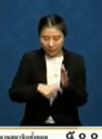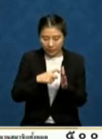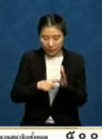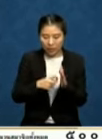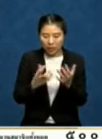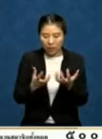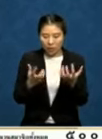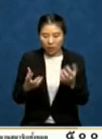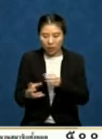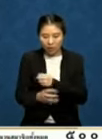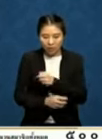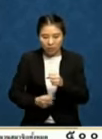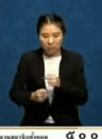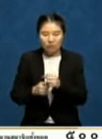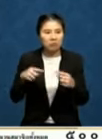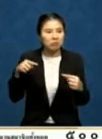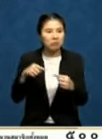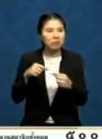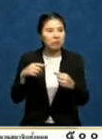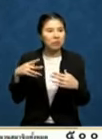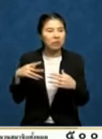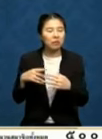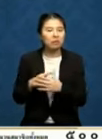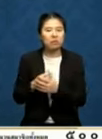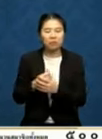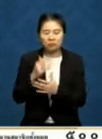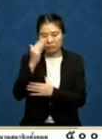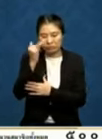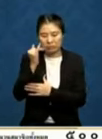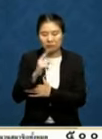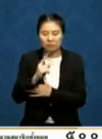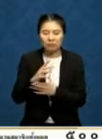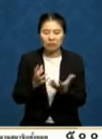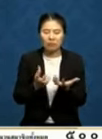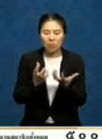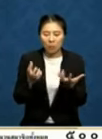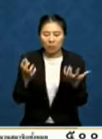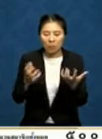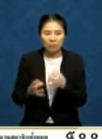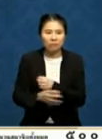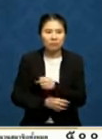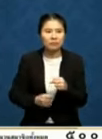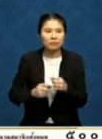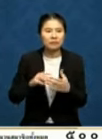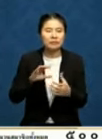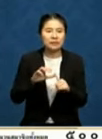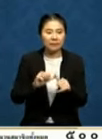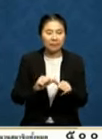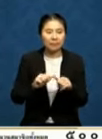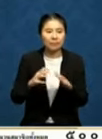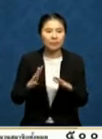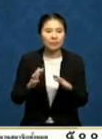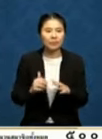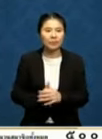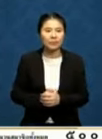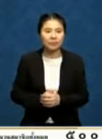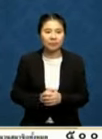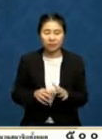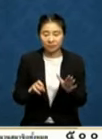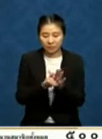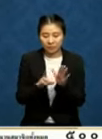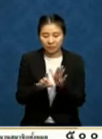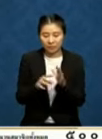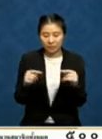ของเพื่อนถึงแม้เขาอาจจะอยู่ในสถานการณ์ที่เขารู้ว่าขโมยไปก็ไม่ถูกจับแต่ท่านประธานครับประเด็นสุดท้